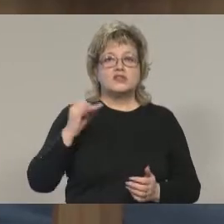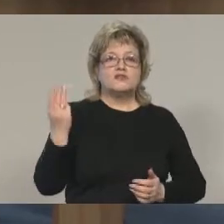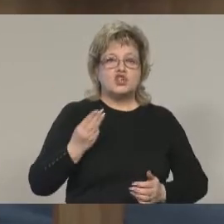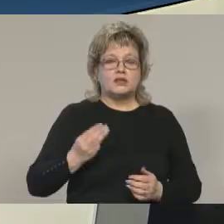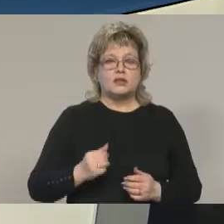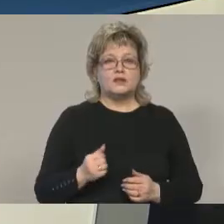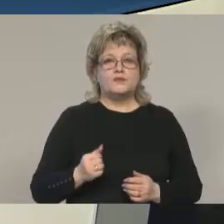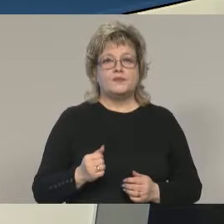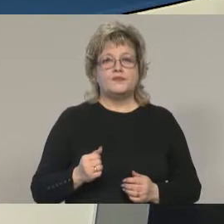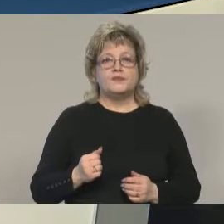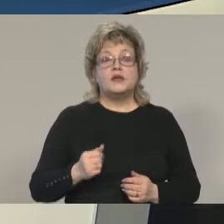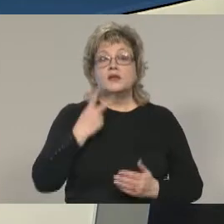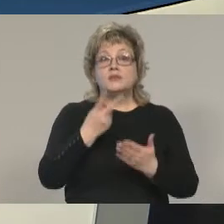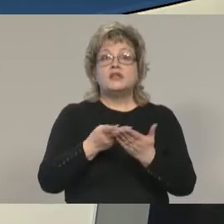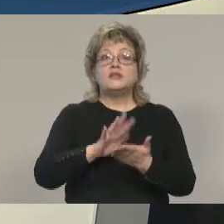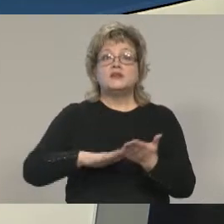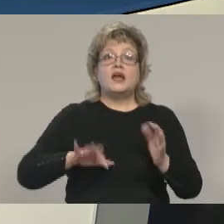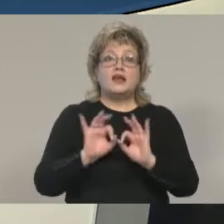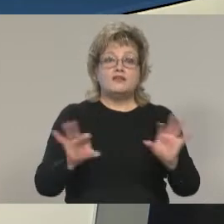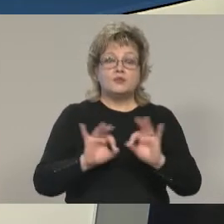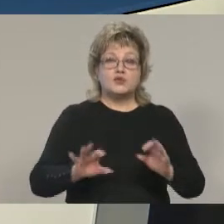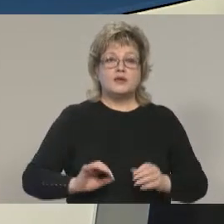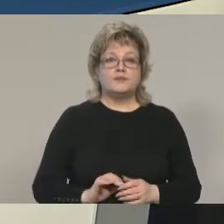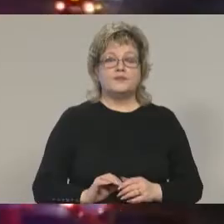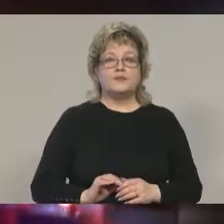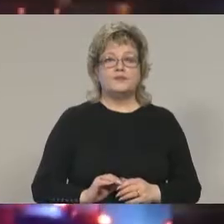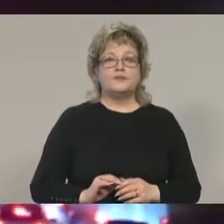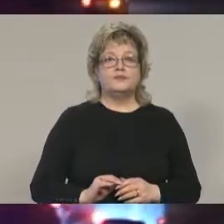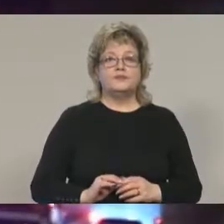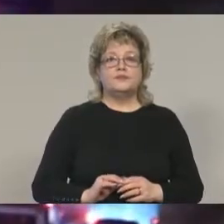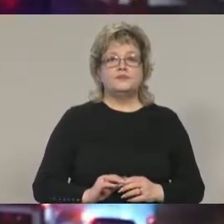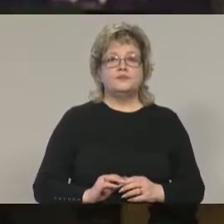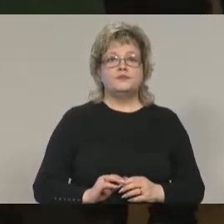Шахтах. Смотрите далее в выпуске.